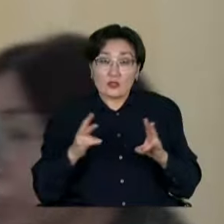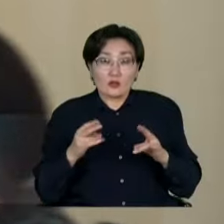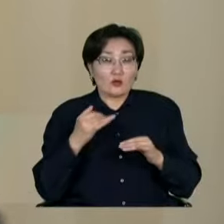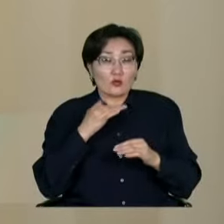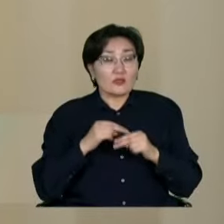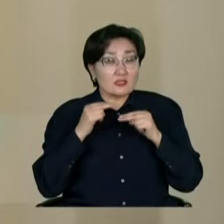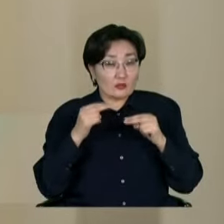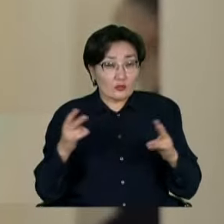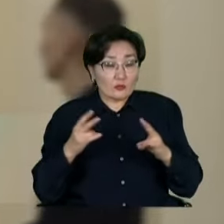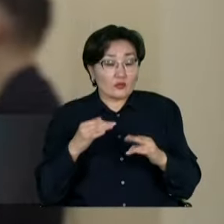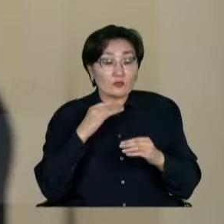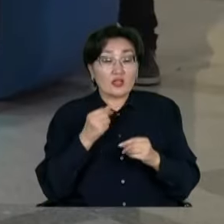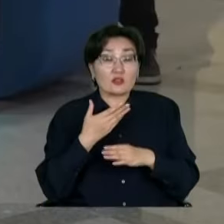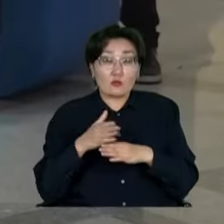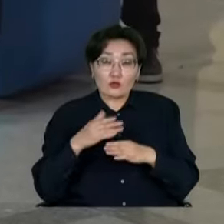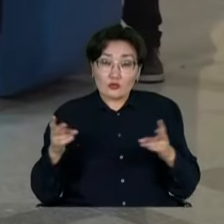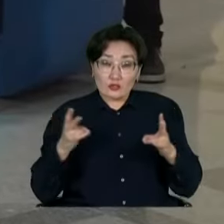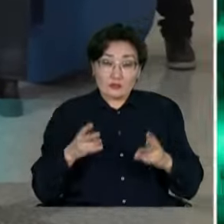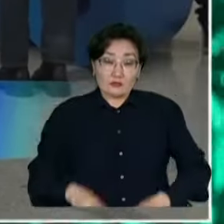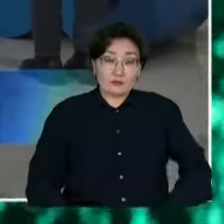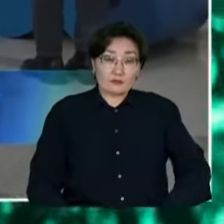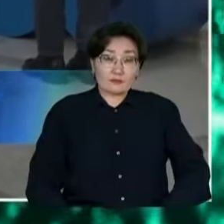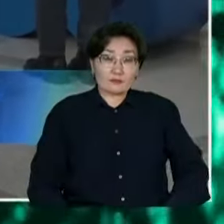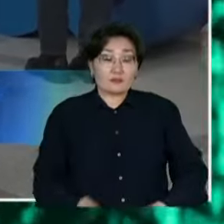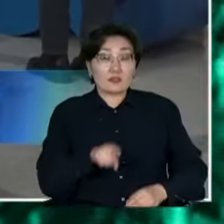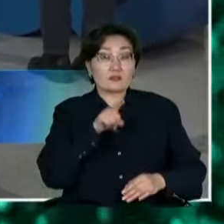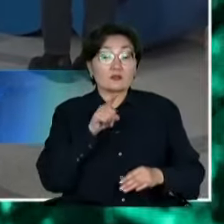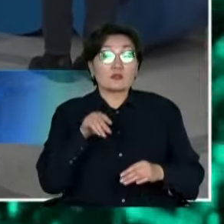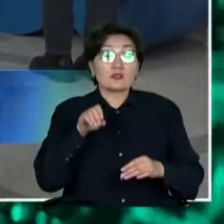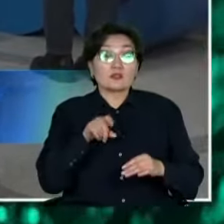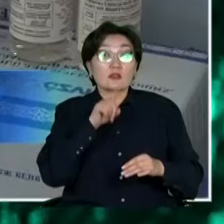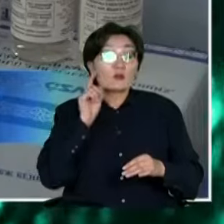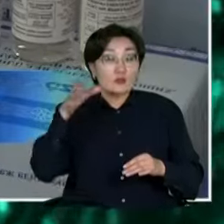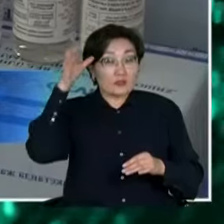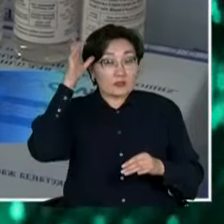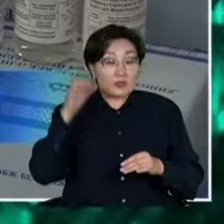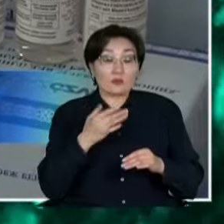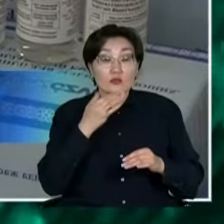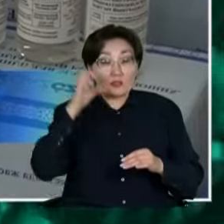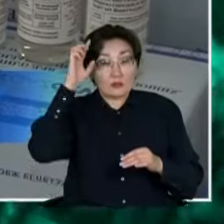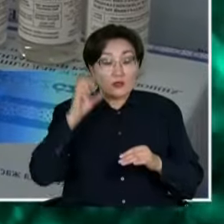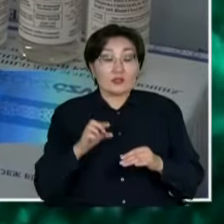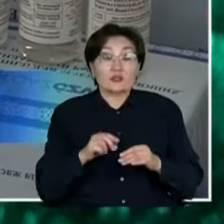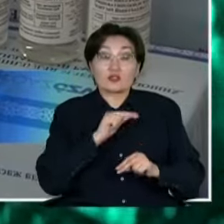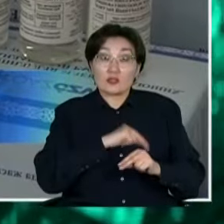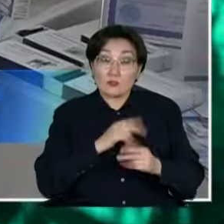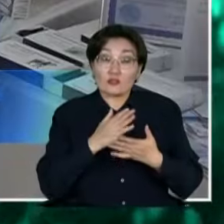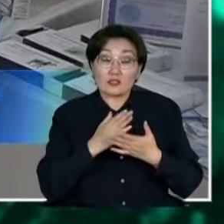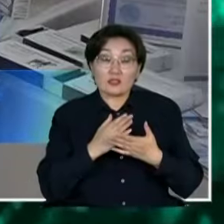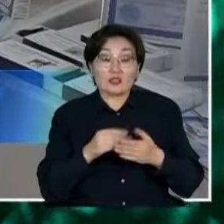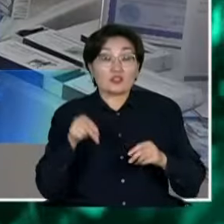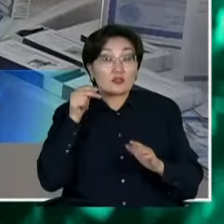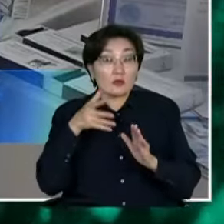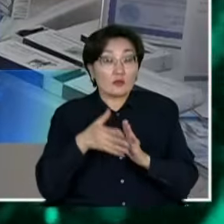көп қаржы бөліну керек. Жас Сәтбаевшылар конгресіне шет мемлекеттерде табысты қызмет атқарып жүрген